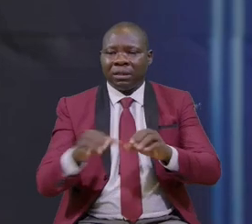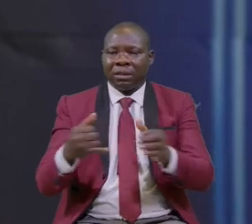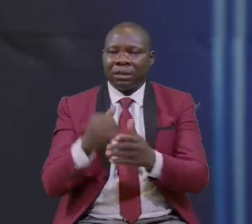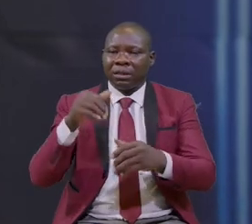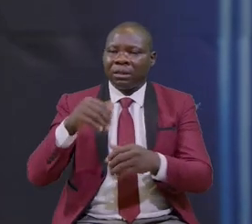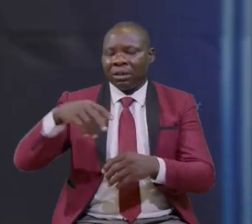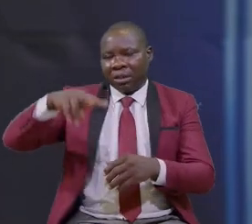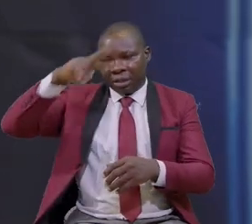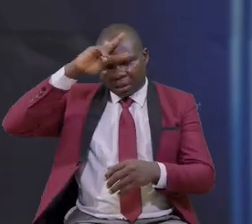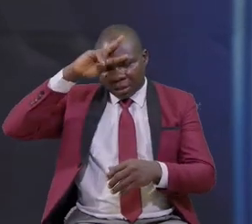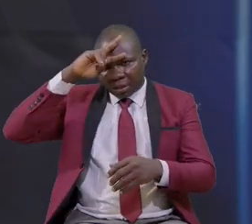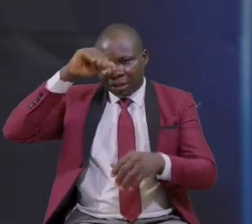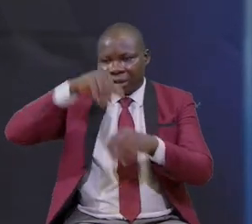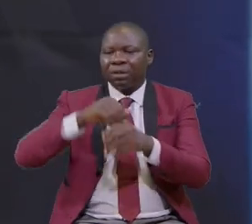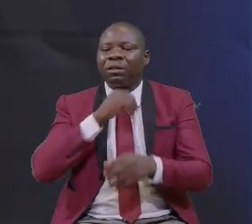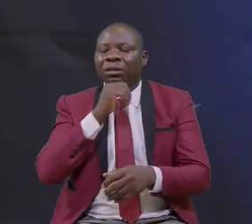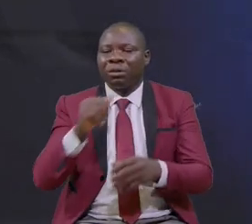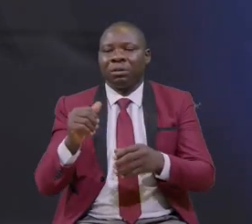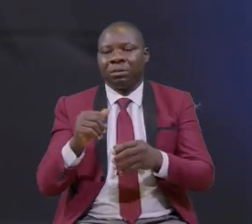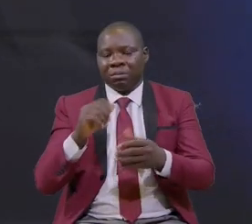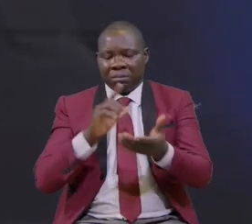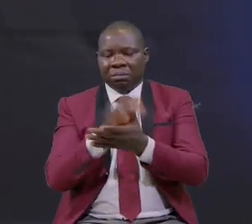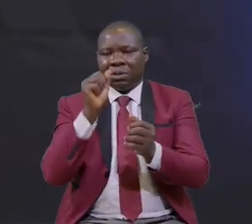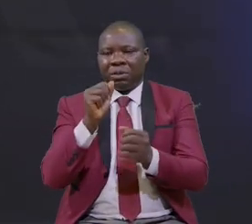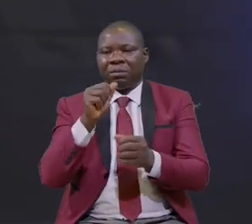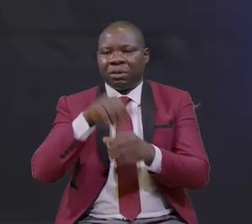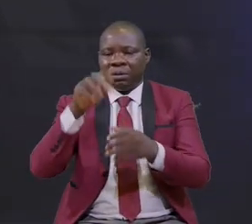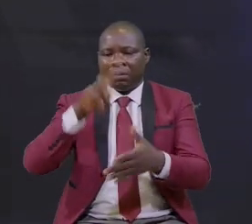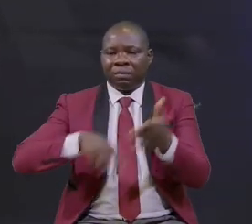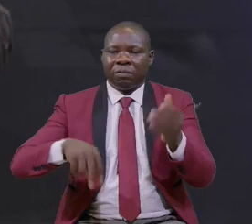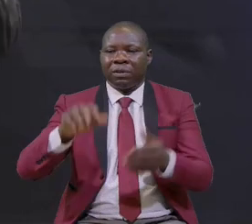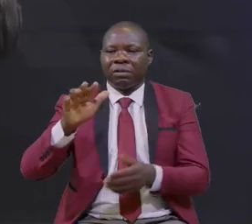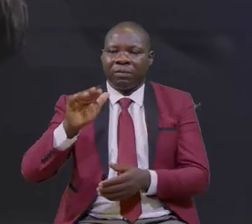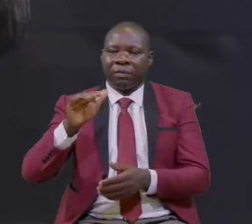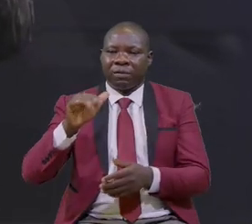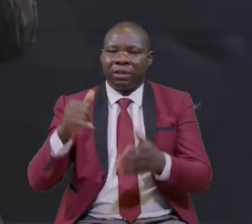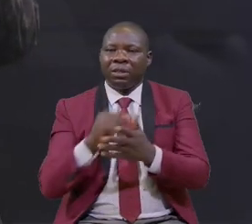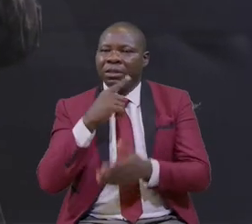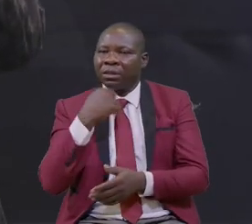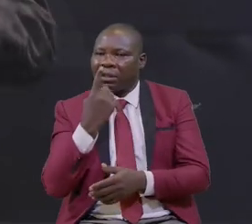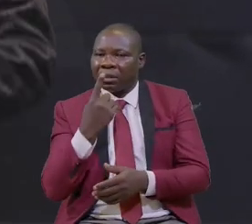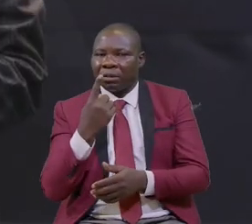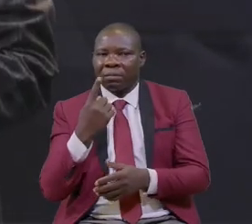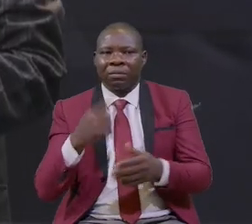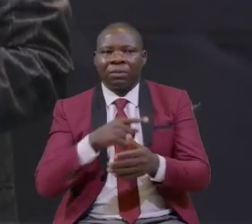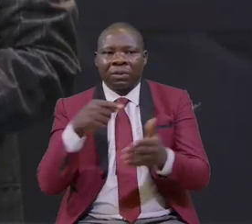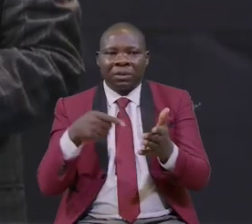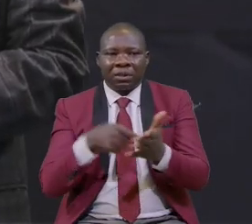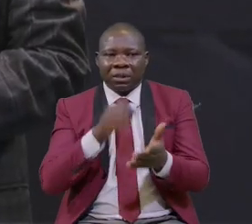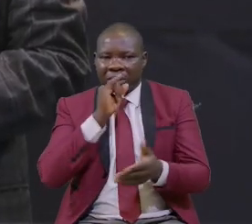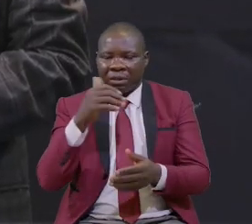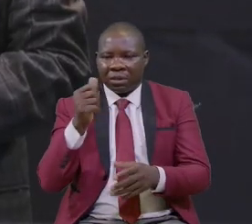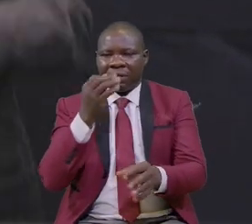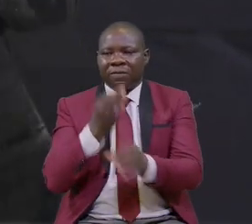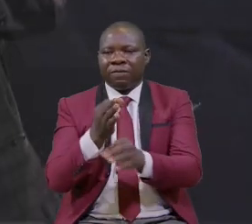Parce que j'agissais dans l'ignorance, dans l'incrédulité. Verset 15. C'est une